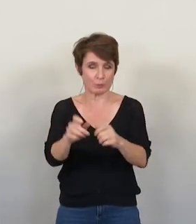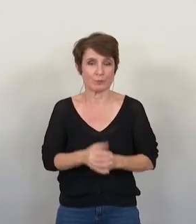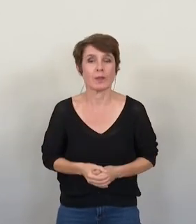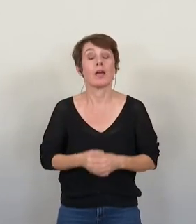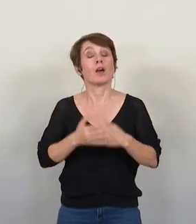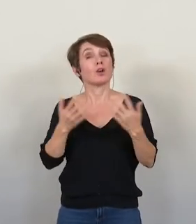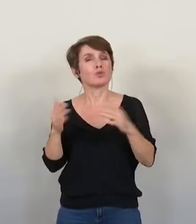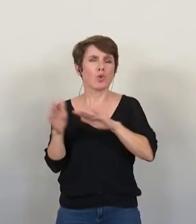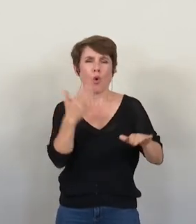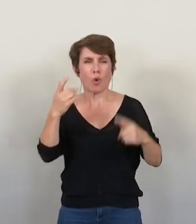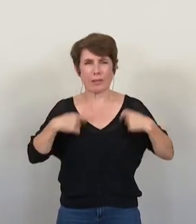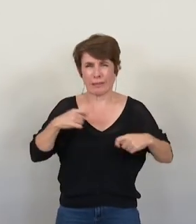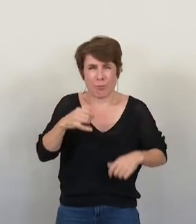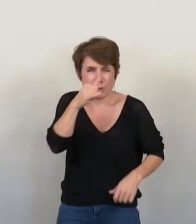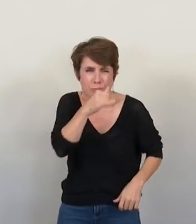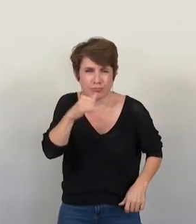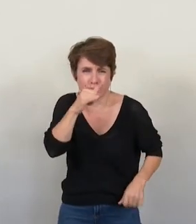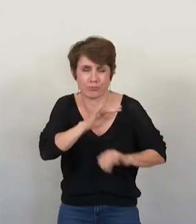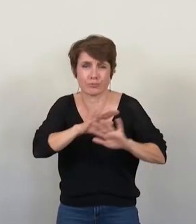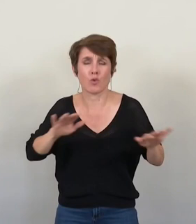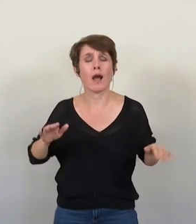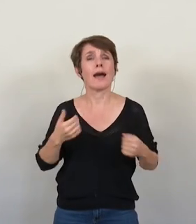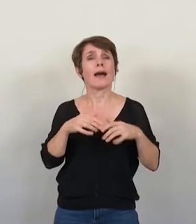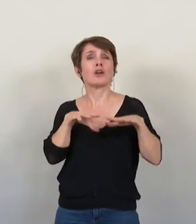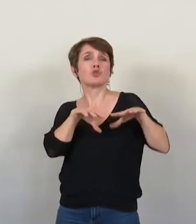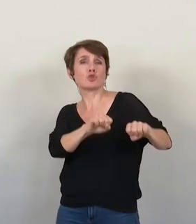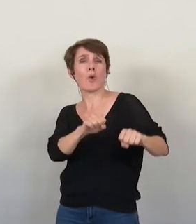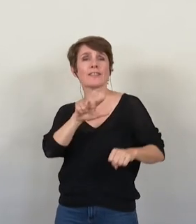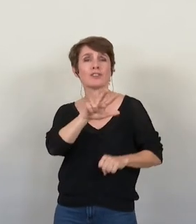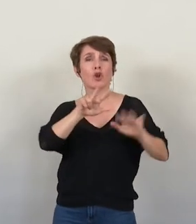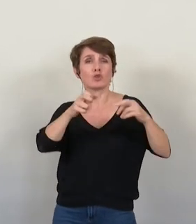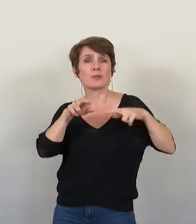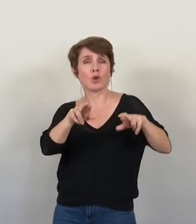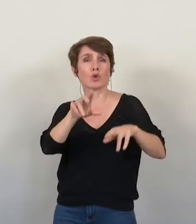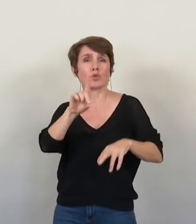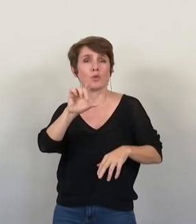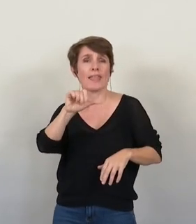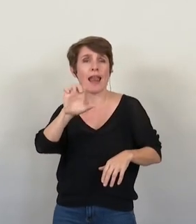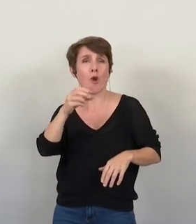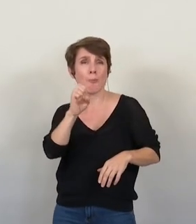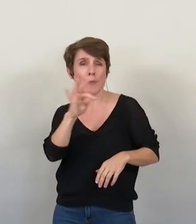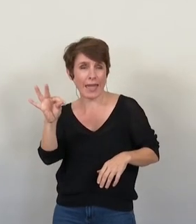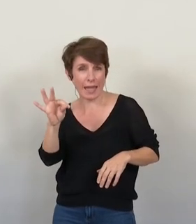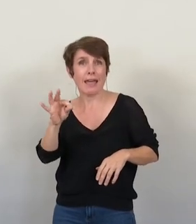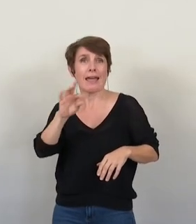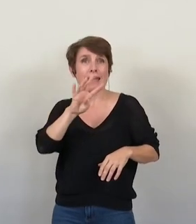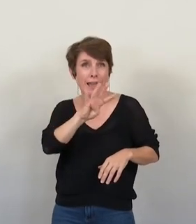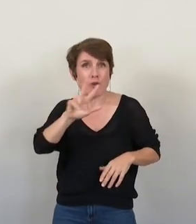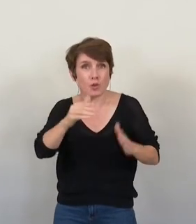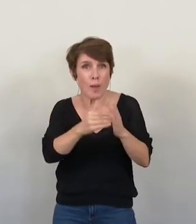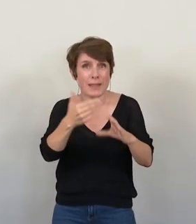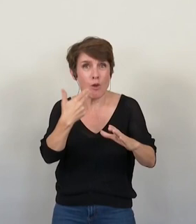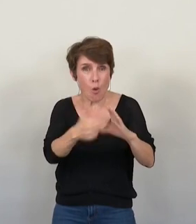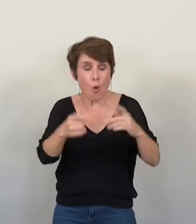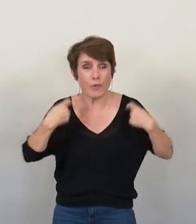dépenses absurdes le squat du 38 rue d'alambert 340000 € pour des squatteurs on va reparler des squat tout à